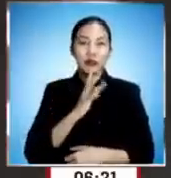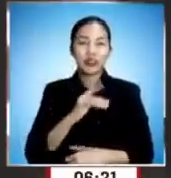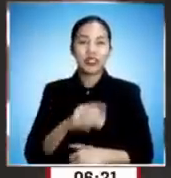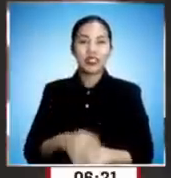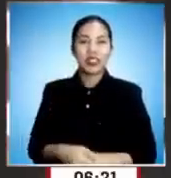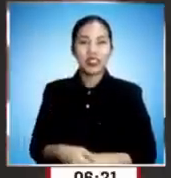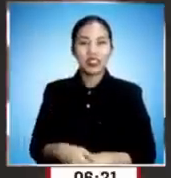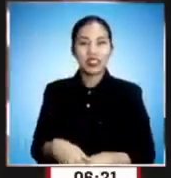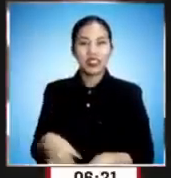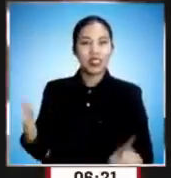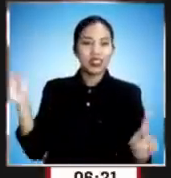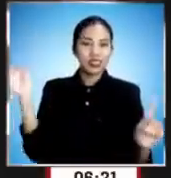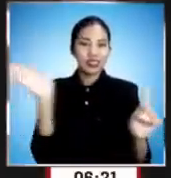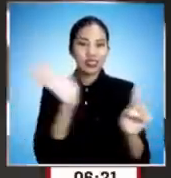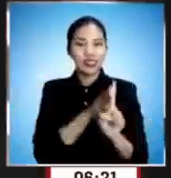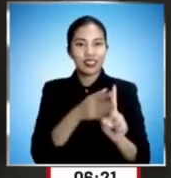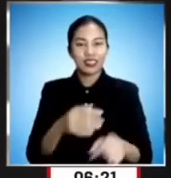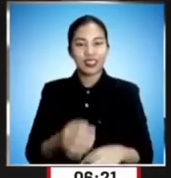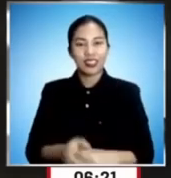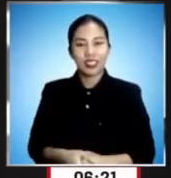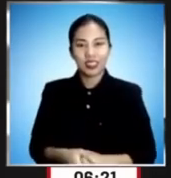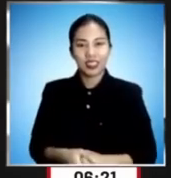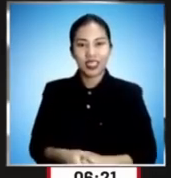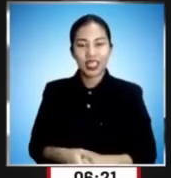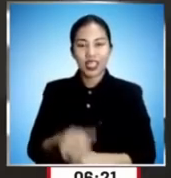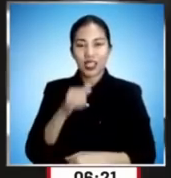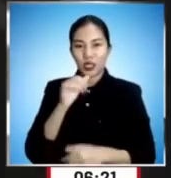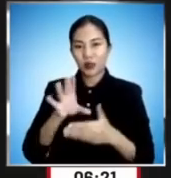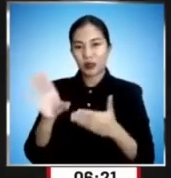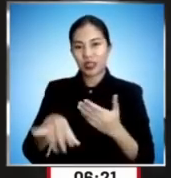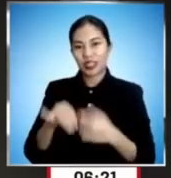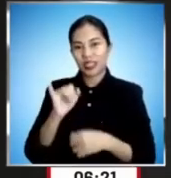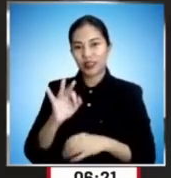ayaw ka nakasama! Hindi rin kumpleto ang scene kung walang sampalan.